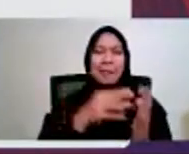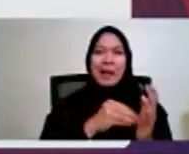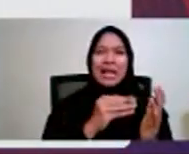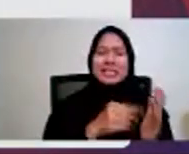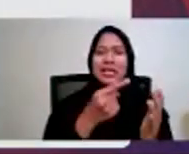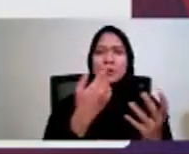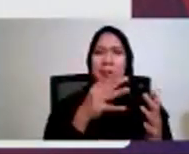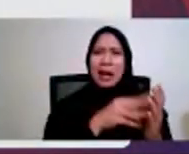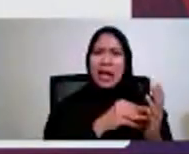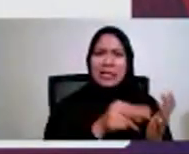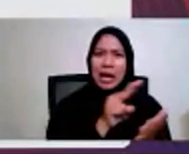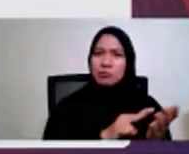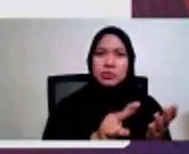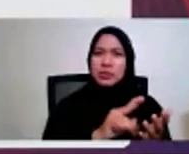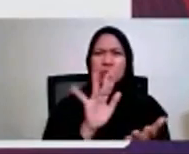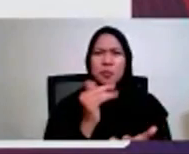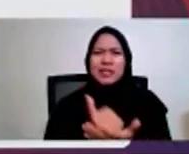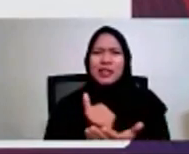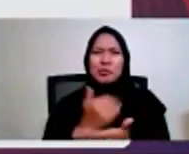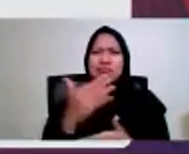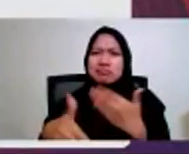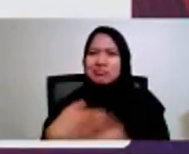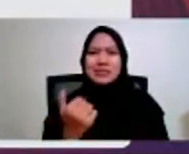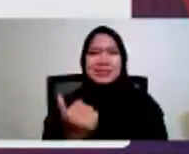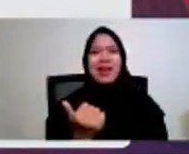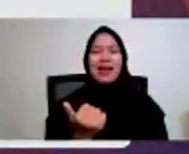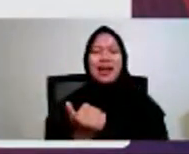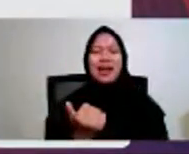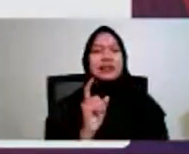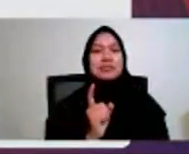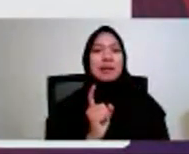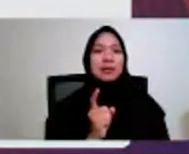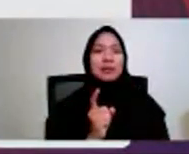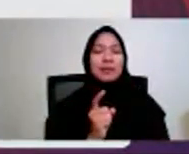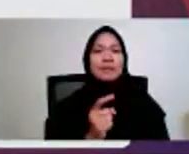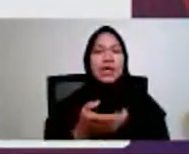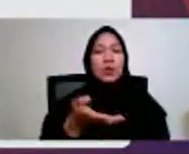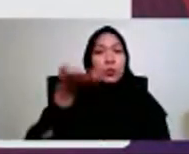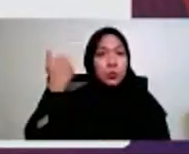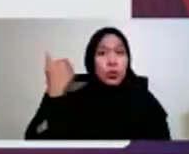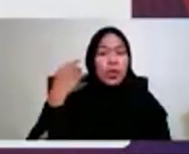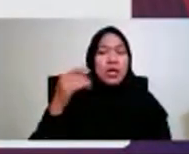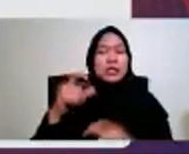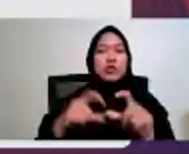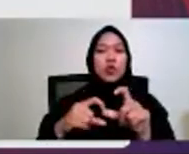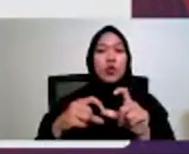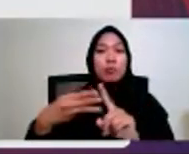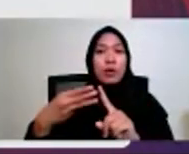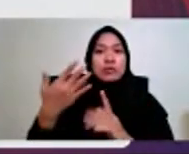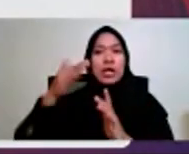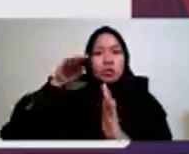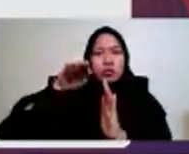itu belum tutup bisa berjalan Oleh karena itu tempo hari suku bunga kita sudah